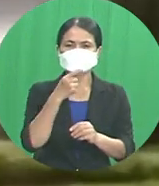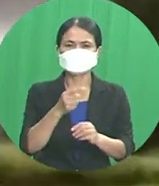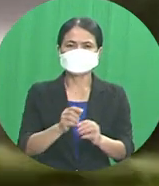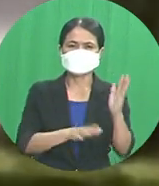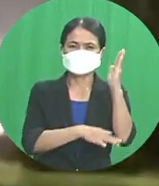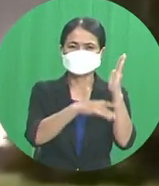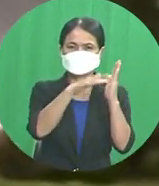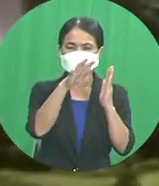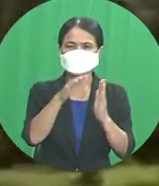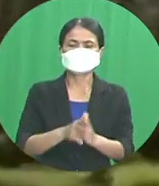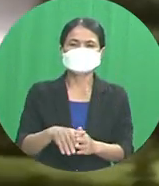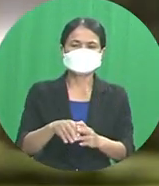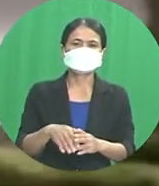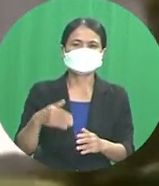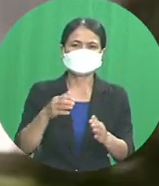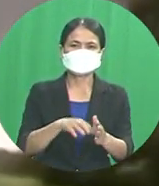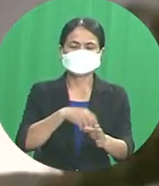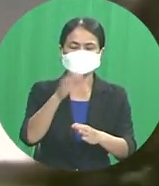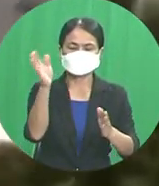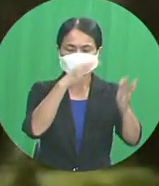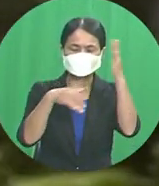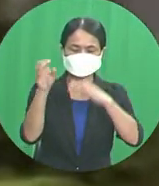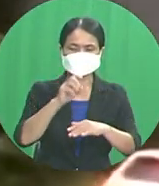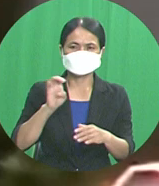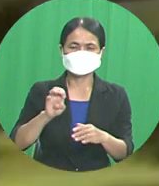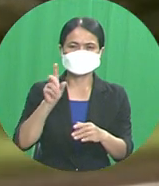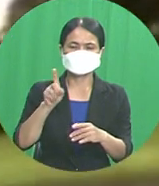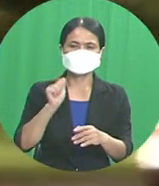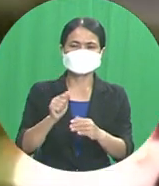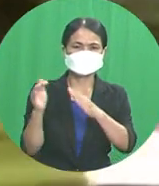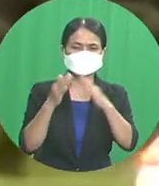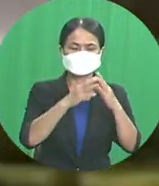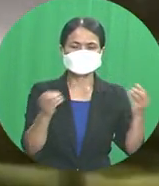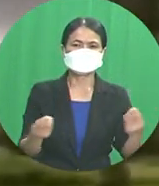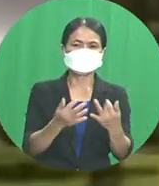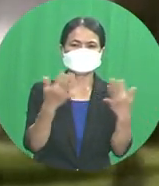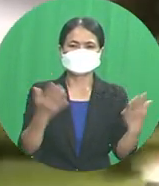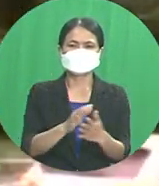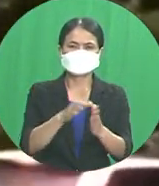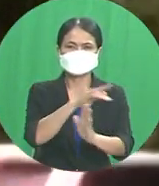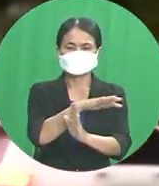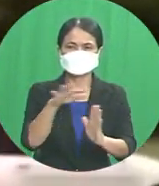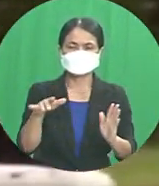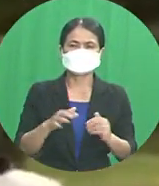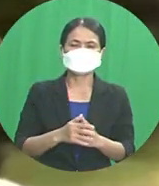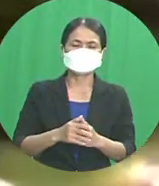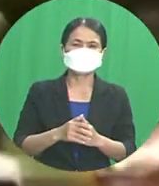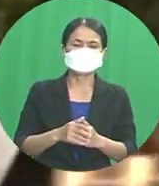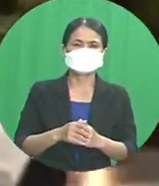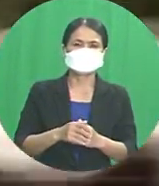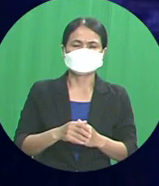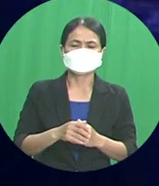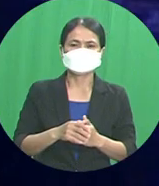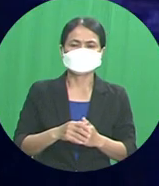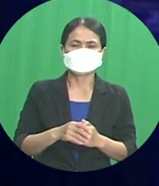nôn tức. Đại cát trên phía chùm hai chú xong kỳ ý đã nâng phở ai tì cọng chỉ tràn tiết trăm nơi khăn ông